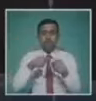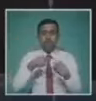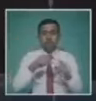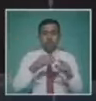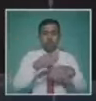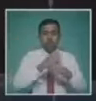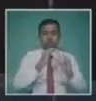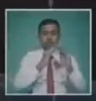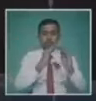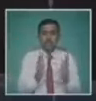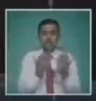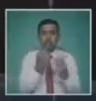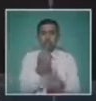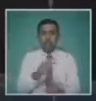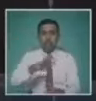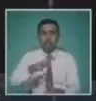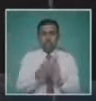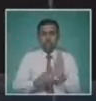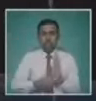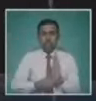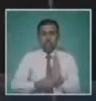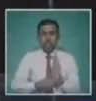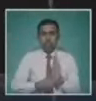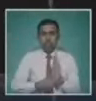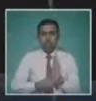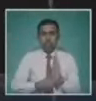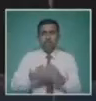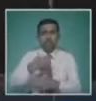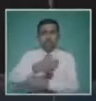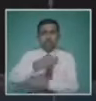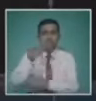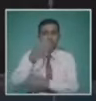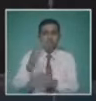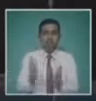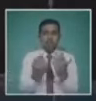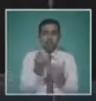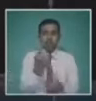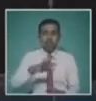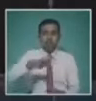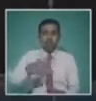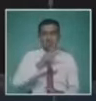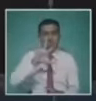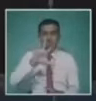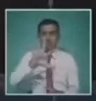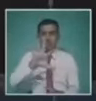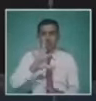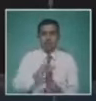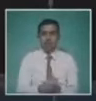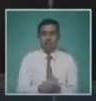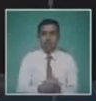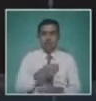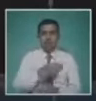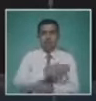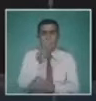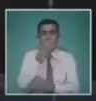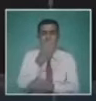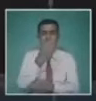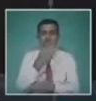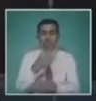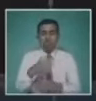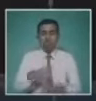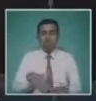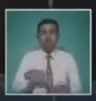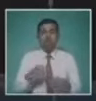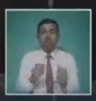විද්‍යාපීට ආරම්භ කළේ 1905 පනතින්. ජාතික අධ්‍යාපන ආයතනය පටන් ගත්තේ 1985. ජාතික අධ්‍යාපන ආයතනයේ තියෙන